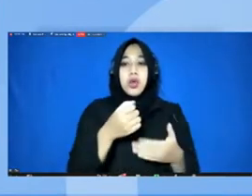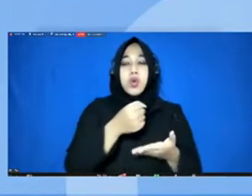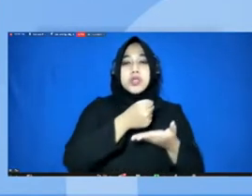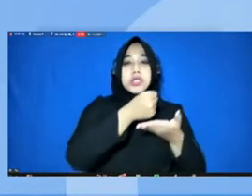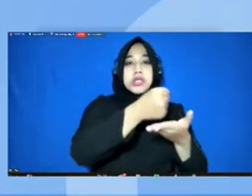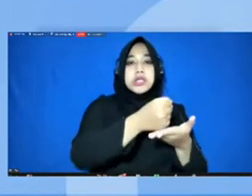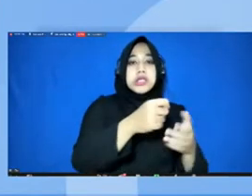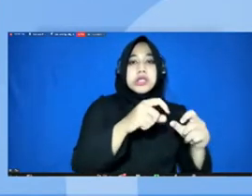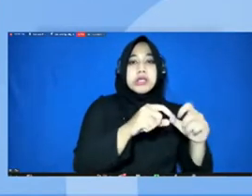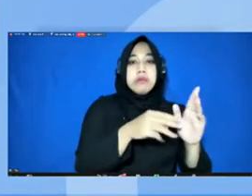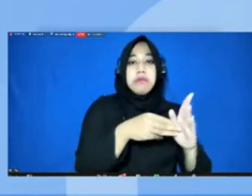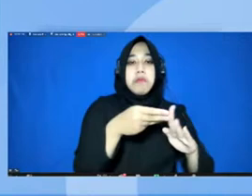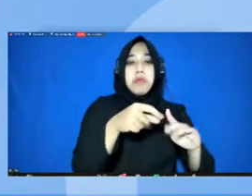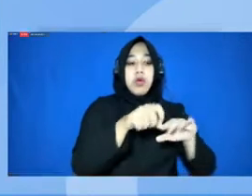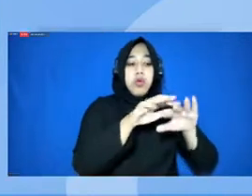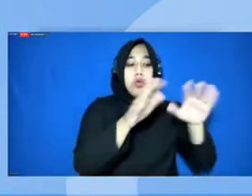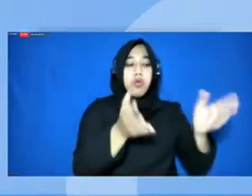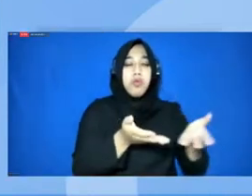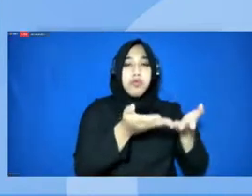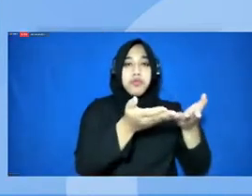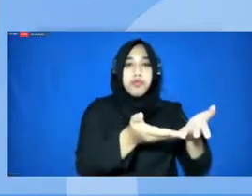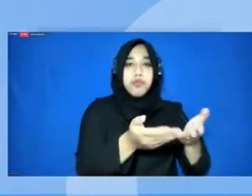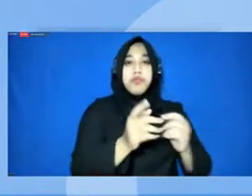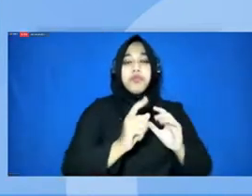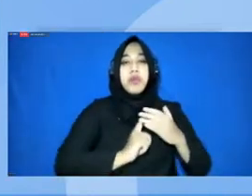selama menjalani masa isolasi mandiri.